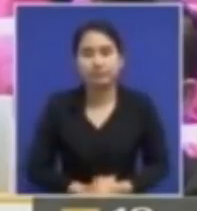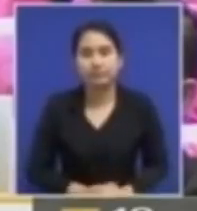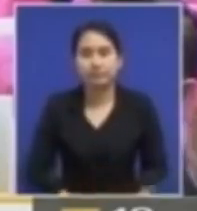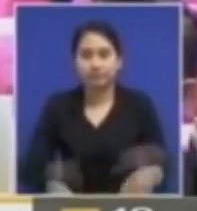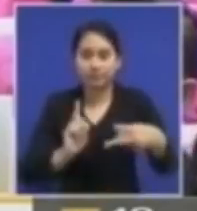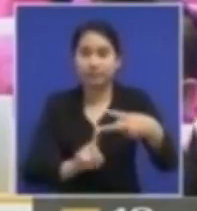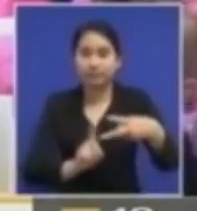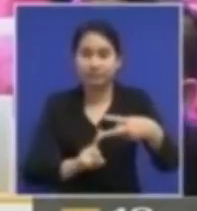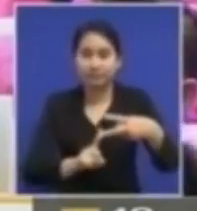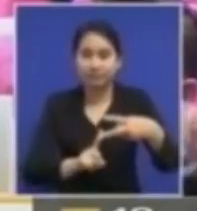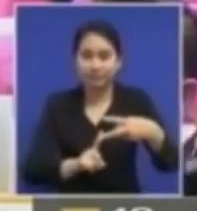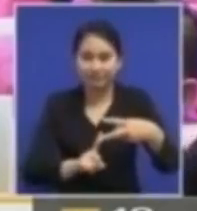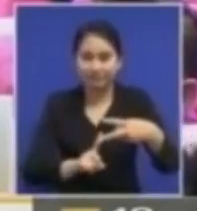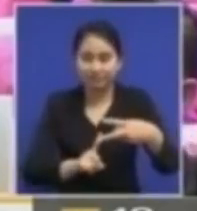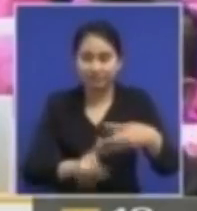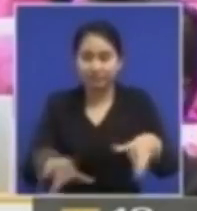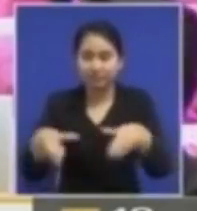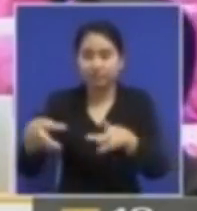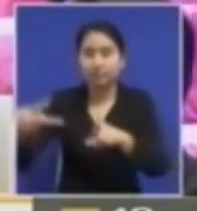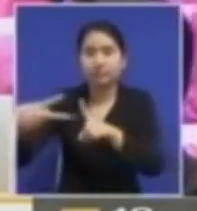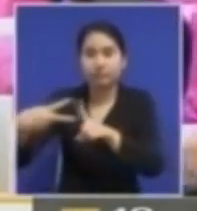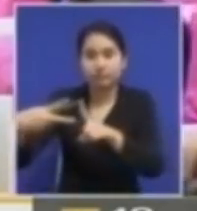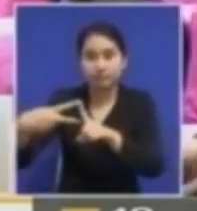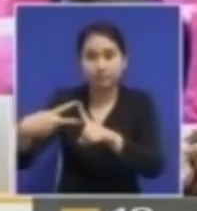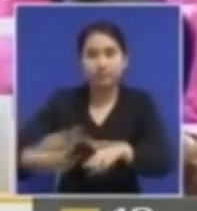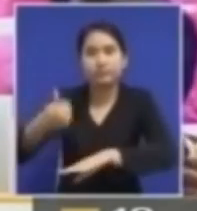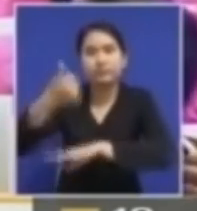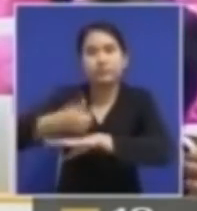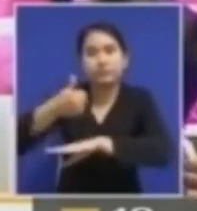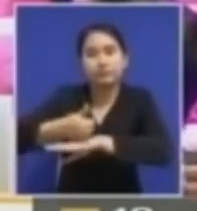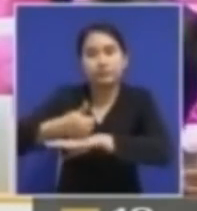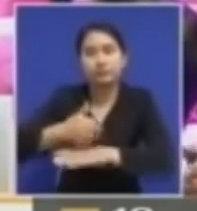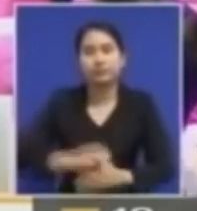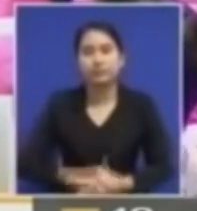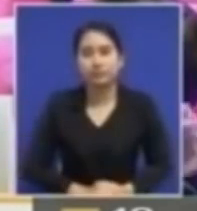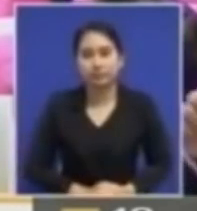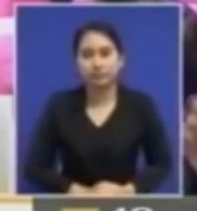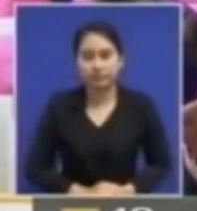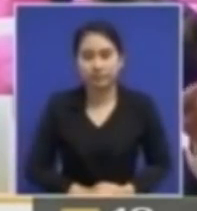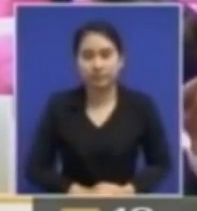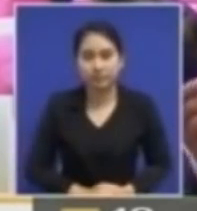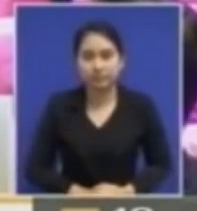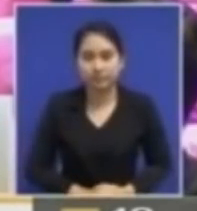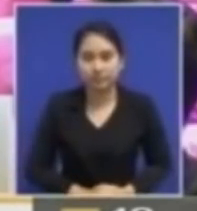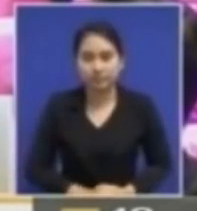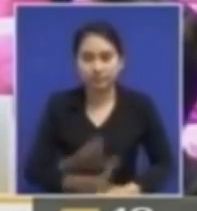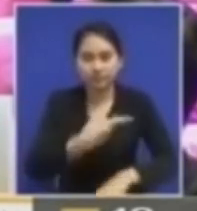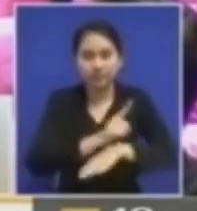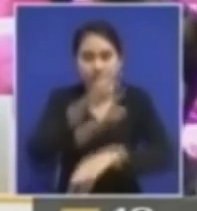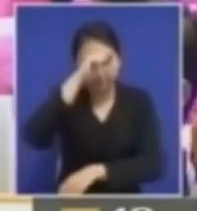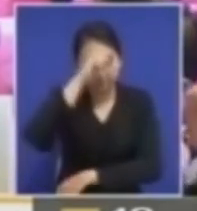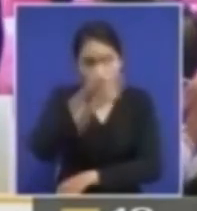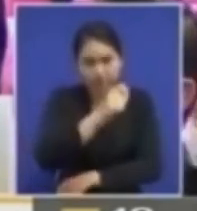รคอนาคตใหม่คือคุณธนาธรจึงรุ่งเรืองกิจท่านประธานที่เคารพครับในการพิจารณ